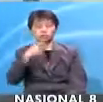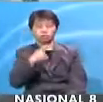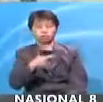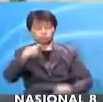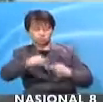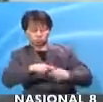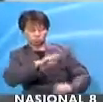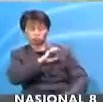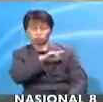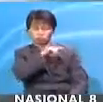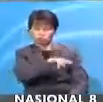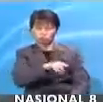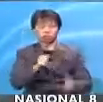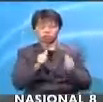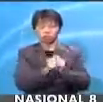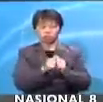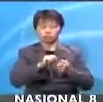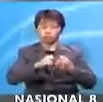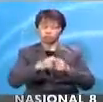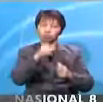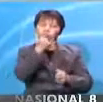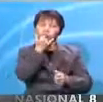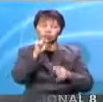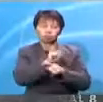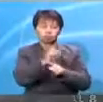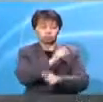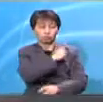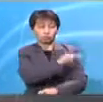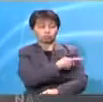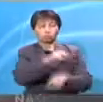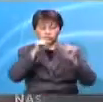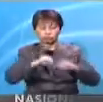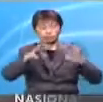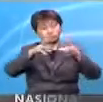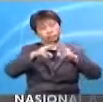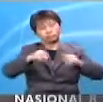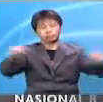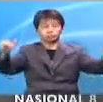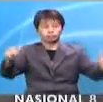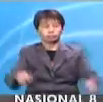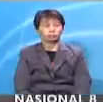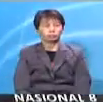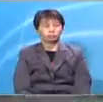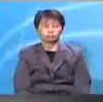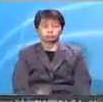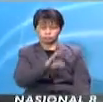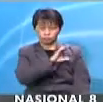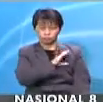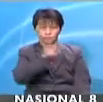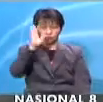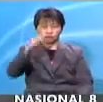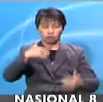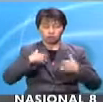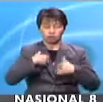mengaitkan anggota polisi dengan gejala penyalahgunaan kuarsa dapat dihapuskan bully juga akan mengadakan